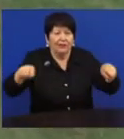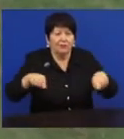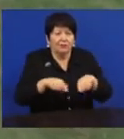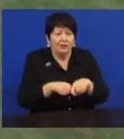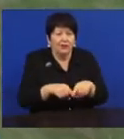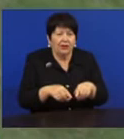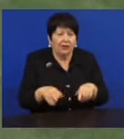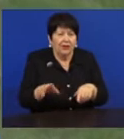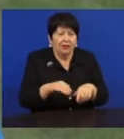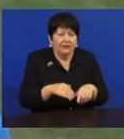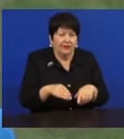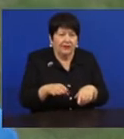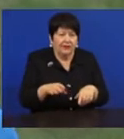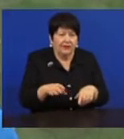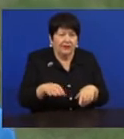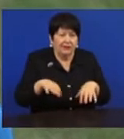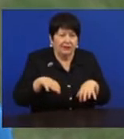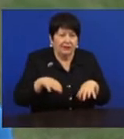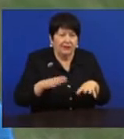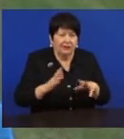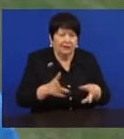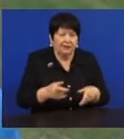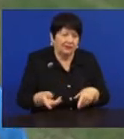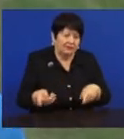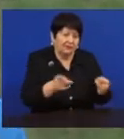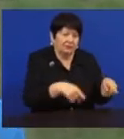vine, cred că, unde și se va duce acesta.